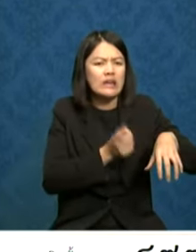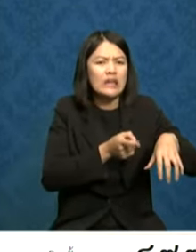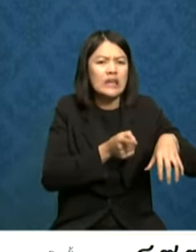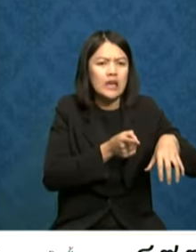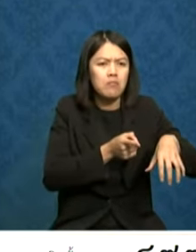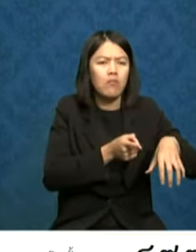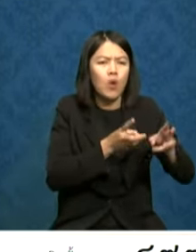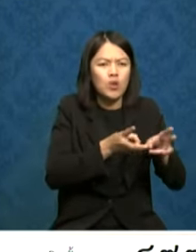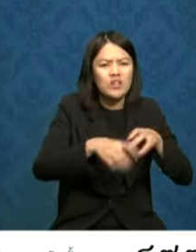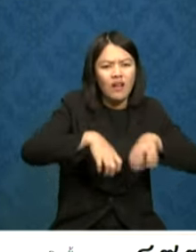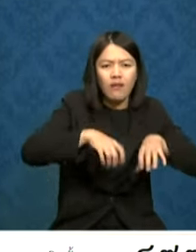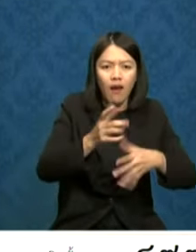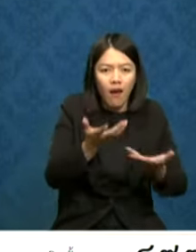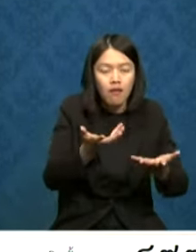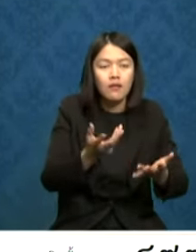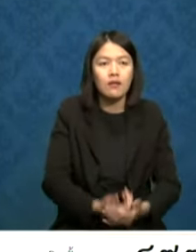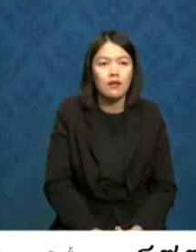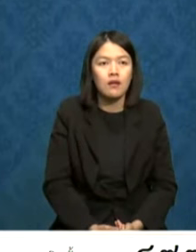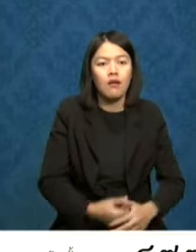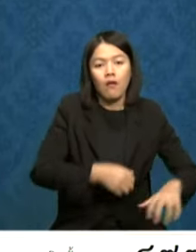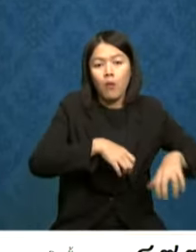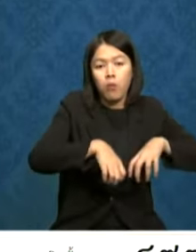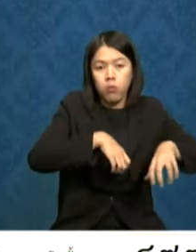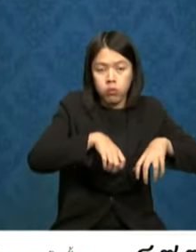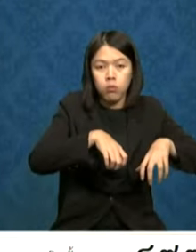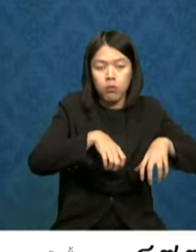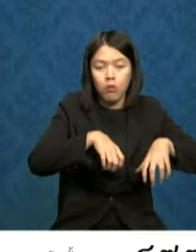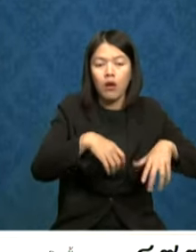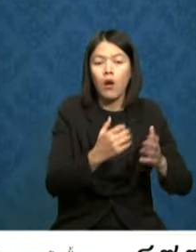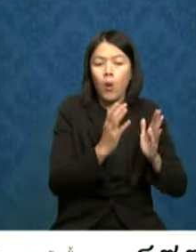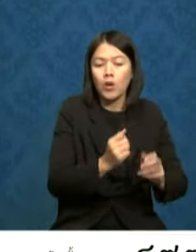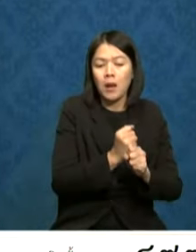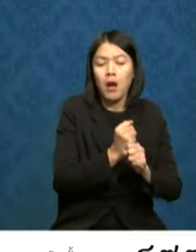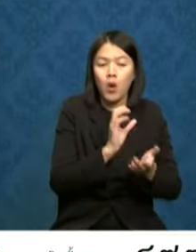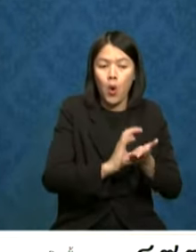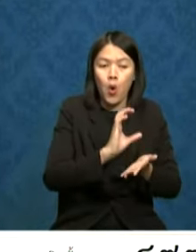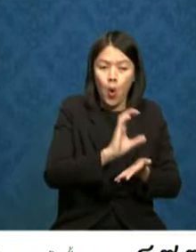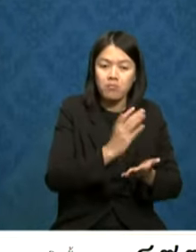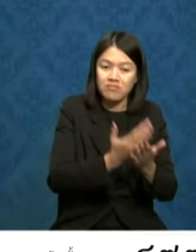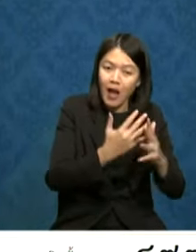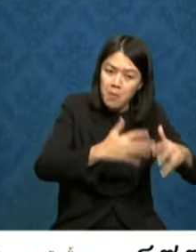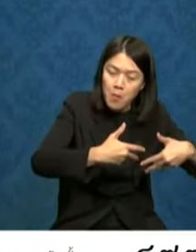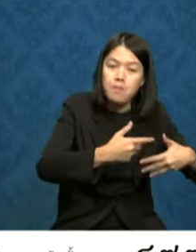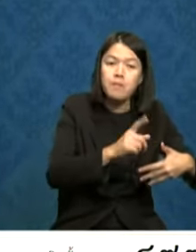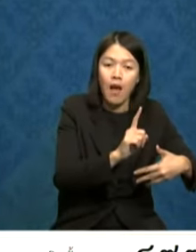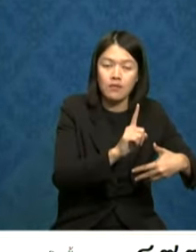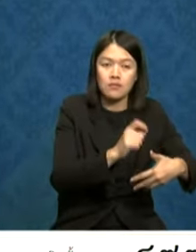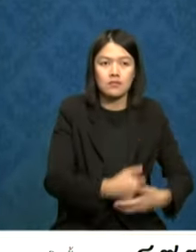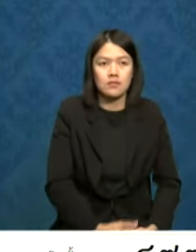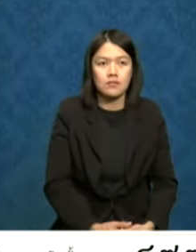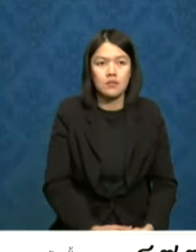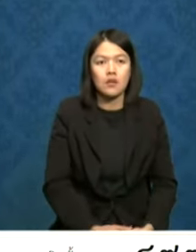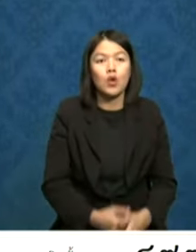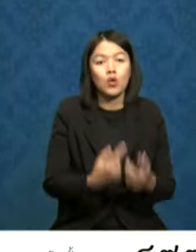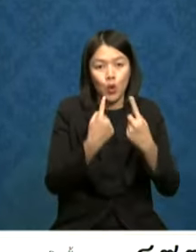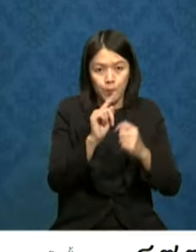มามีวิธีการบริหารอย่างไรการบริหารอัตรากำลังงบประมาณรวมถึงรายได้หรือผลกำไรนะครับผมขอ